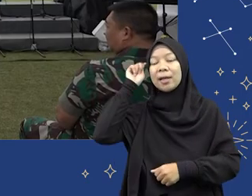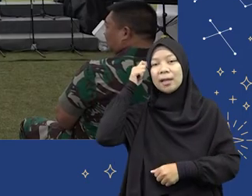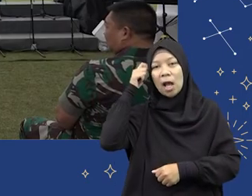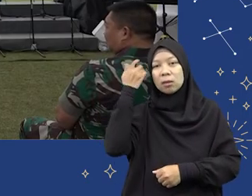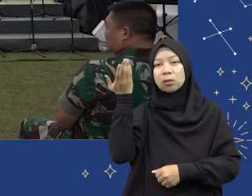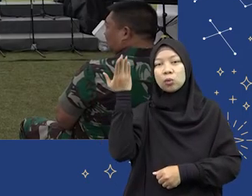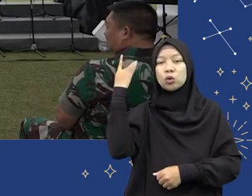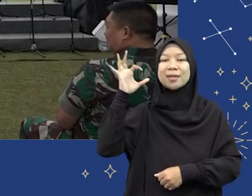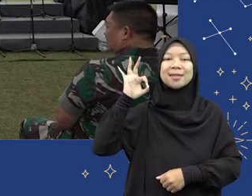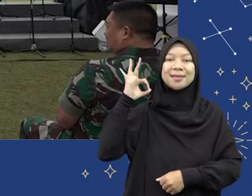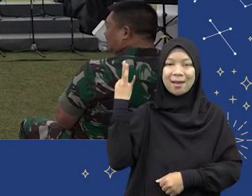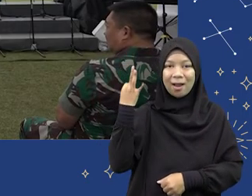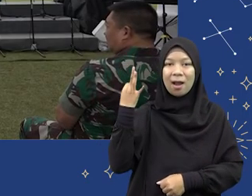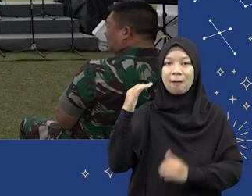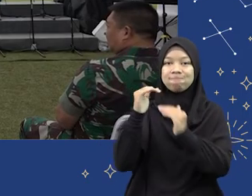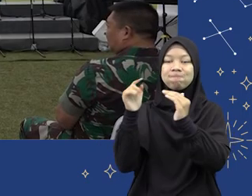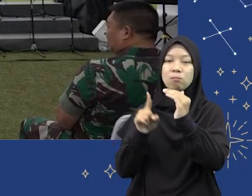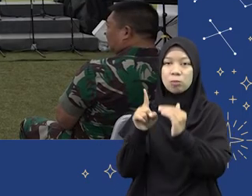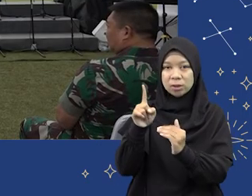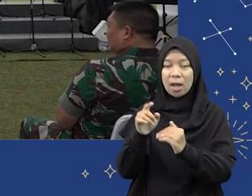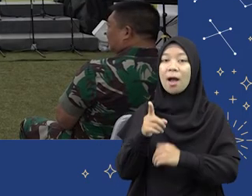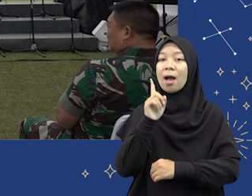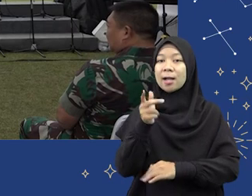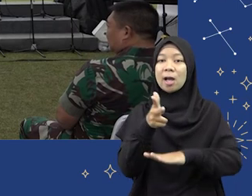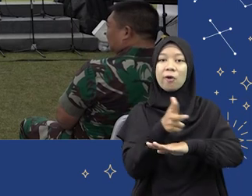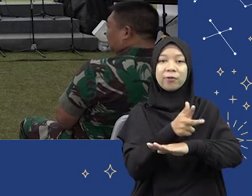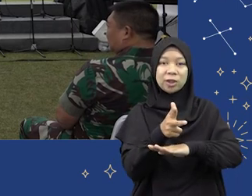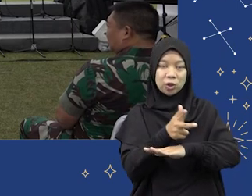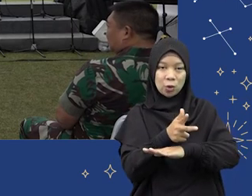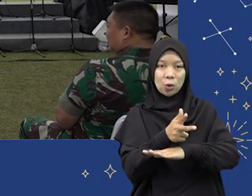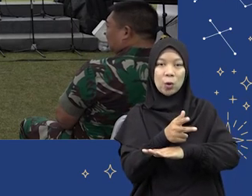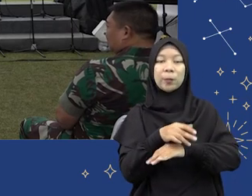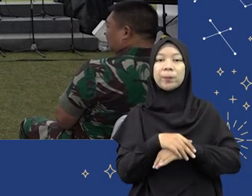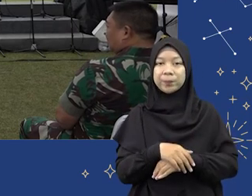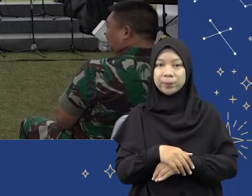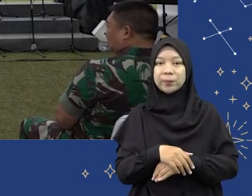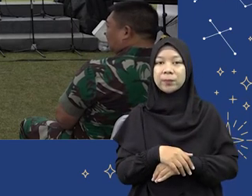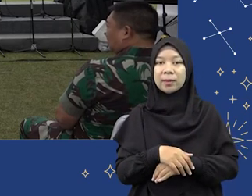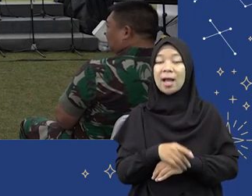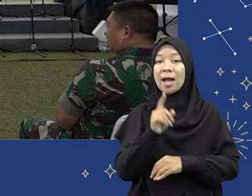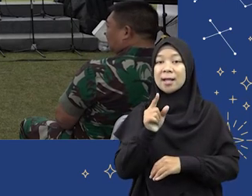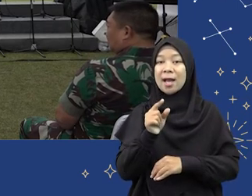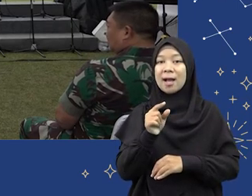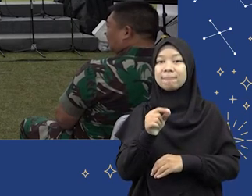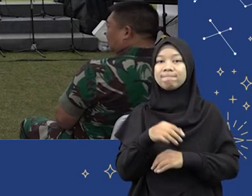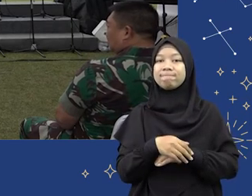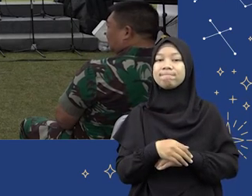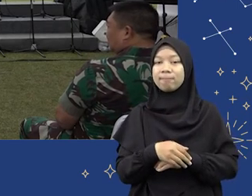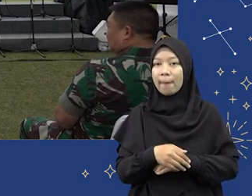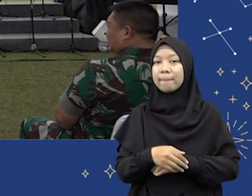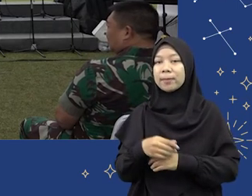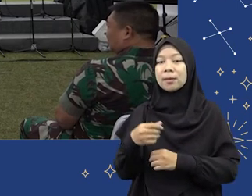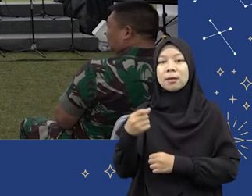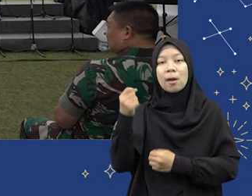tahun-tahun pertamanya akan ada video yang akan dinarasikan oleh sahabat guru kami Bapak